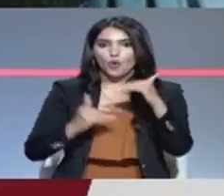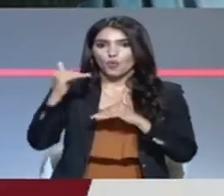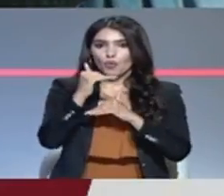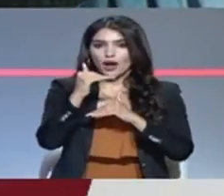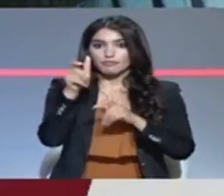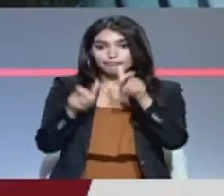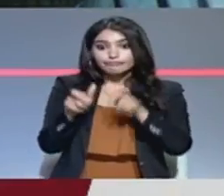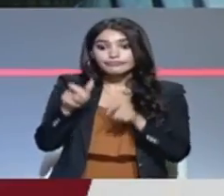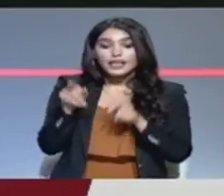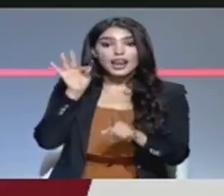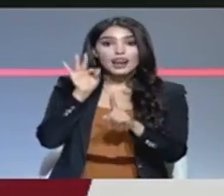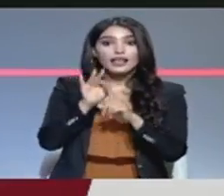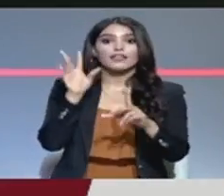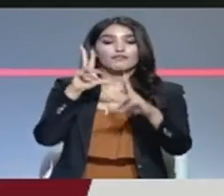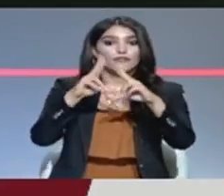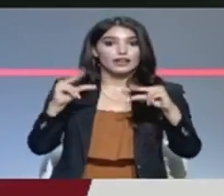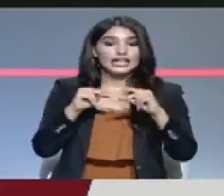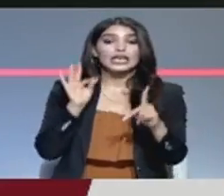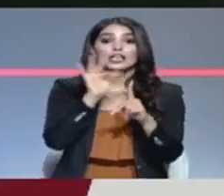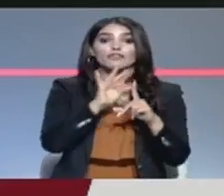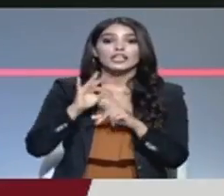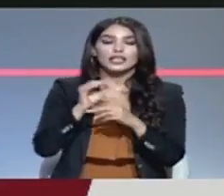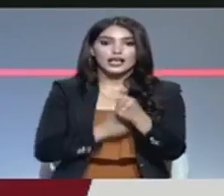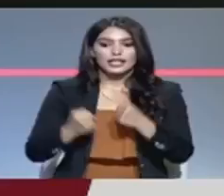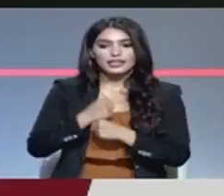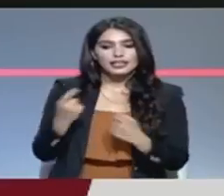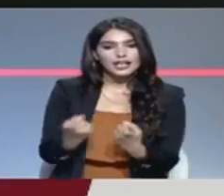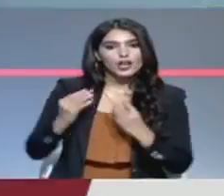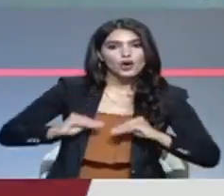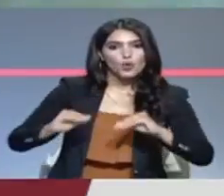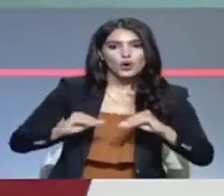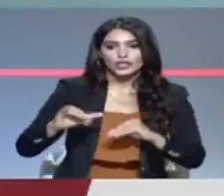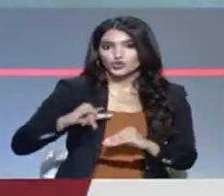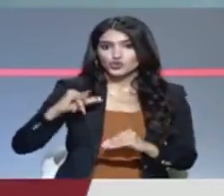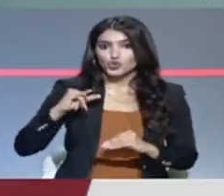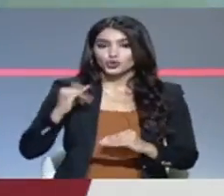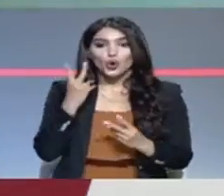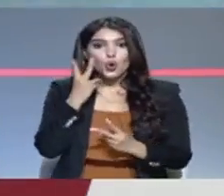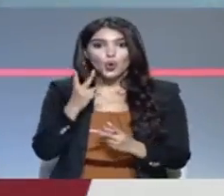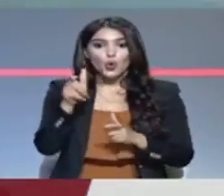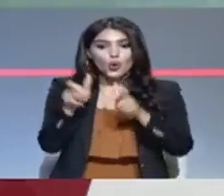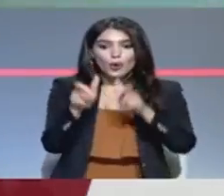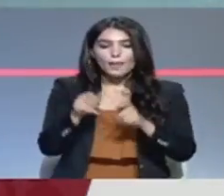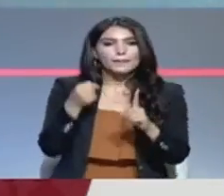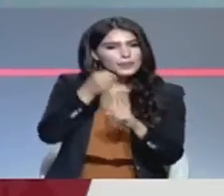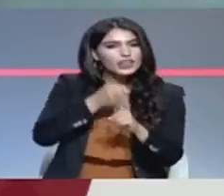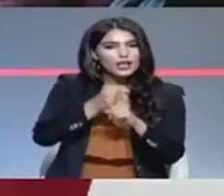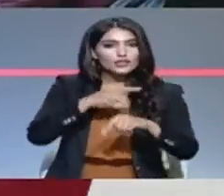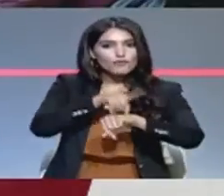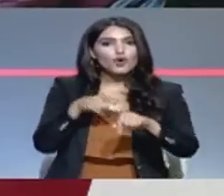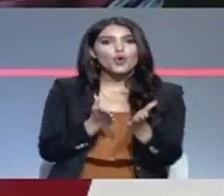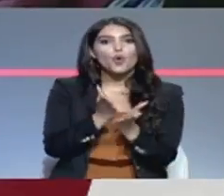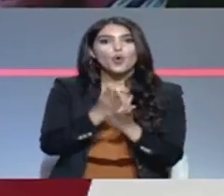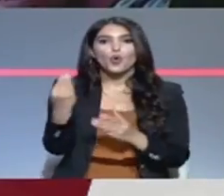يافعون ويافعات من أجل النزاهة يهدف أيضا إلى تكوين مجموعات من الشبان في مجال رصد مدى مناصرة البلديات لحقوق